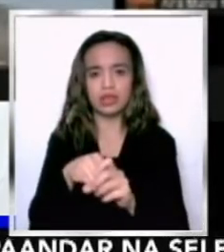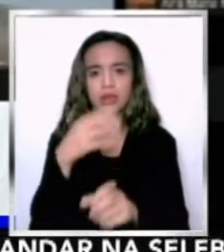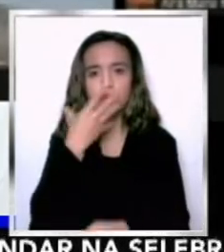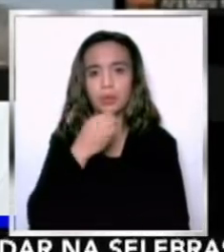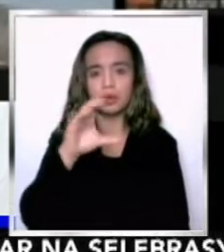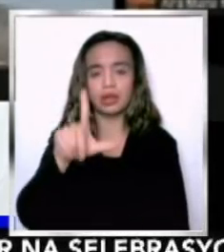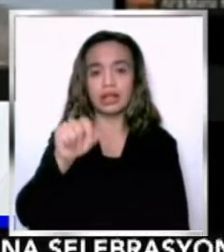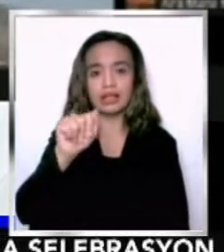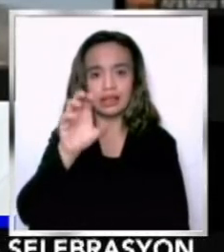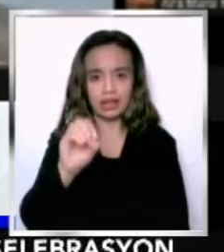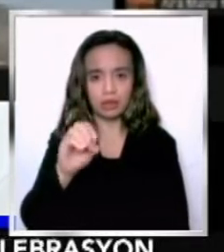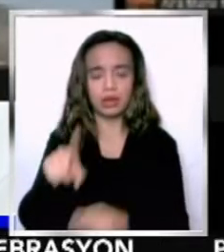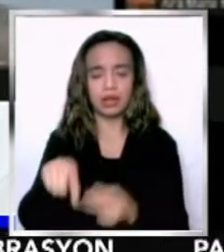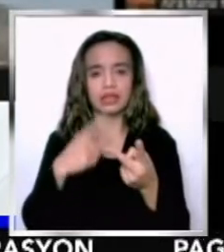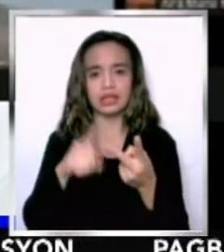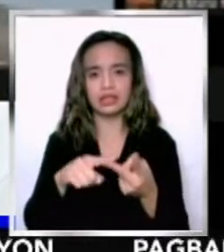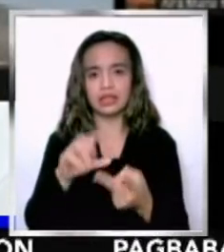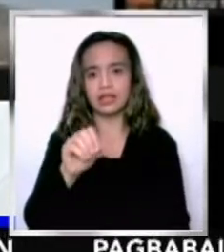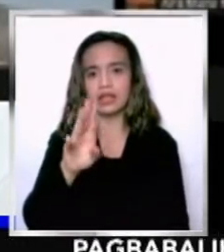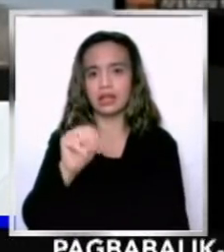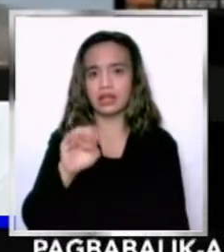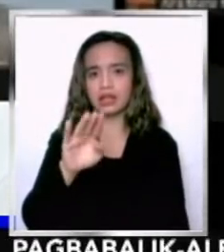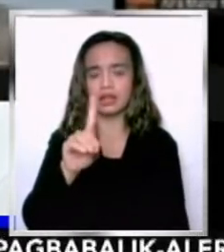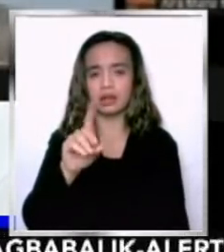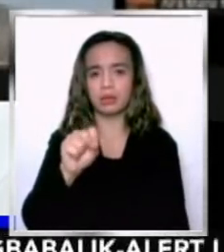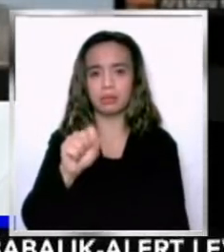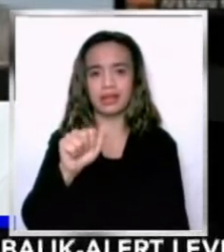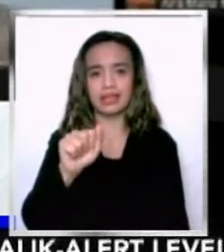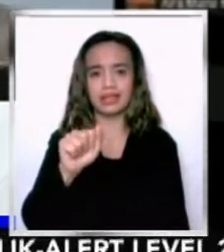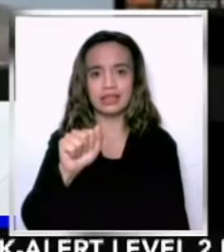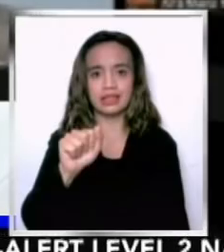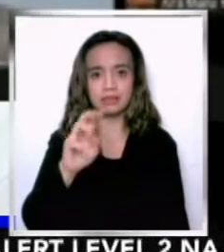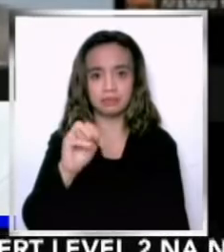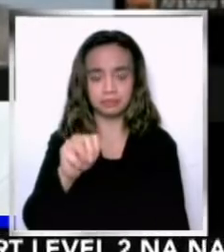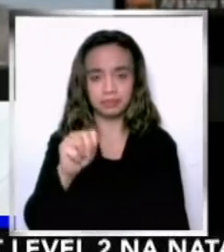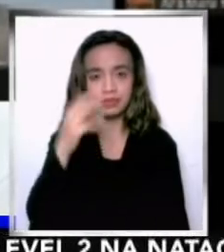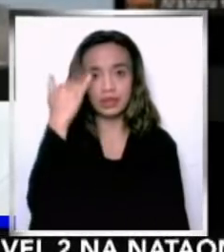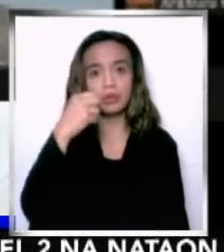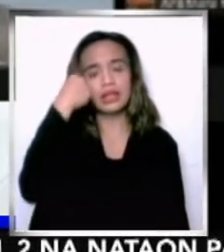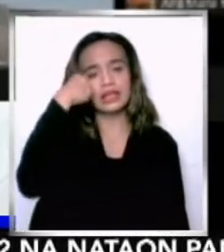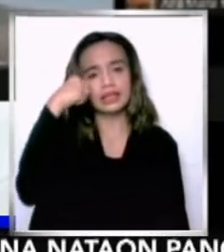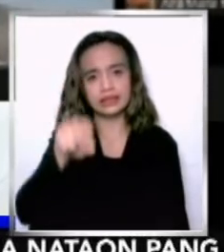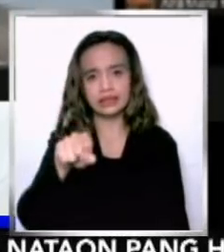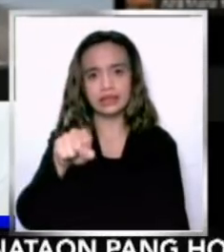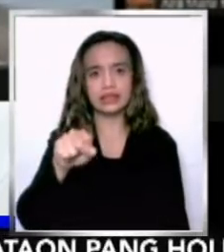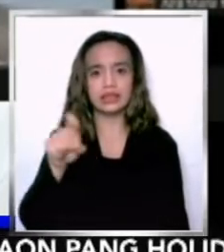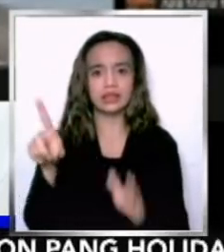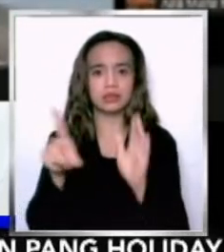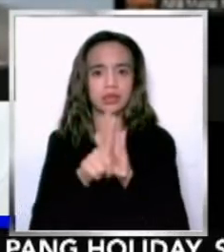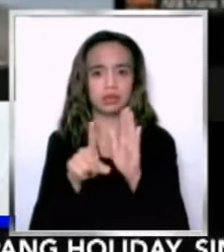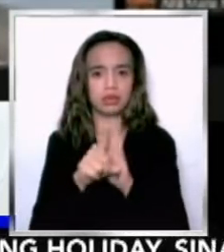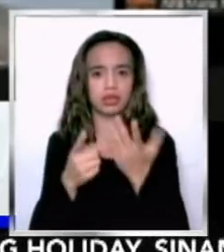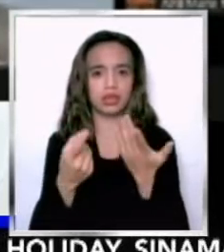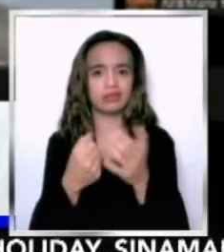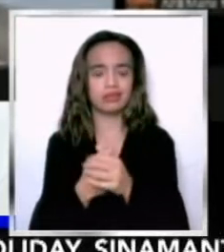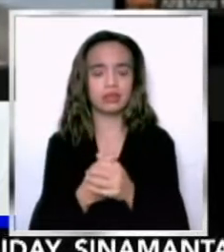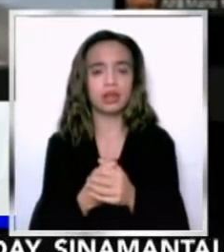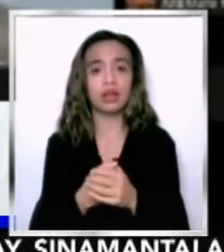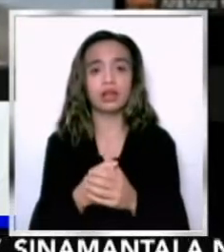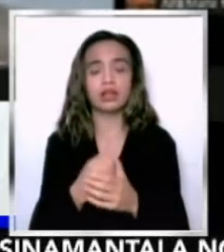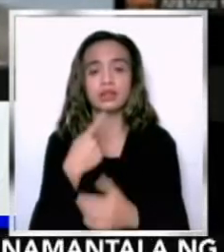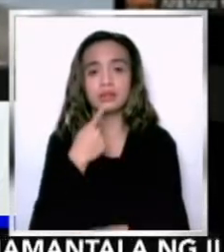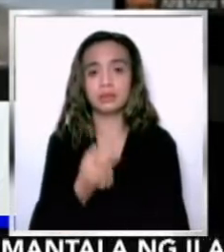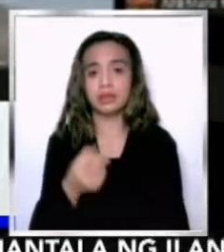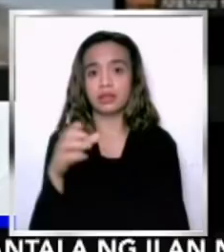Deputy Ombudsman Warren Leong dahil sa umano'y paglabag sa Anti-Graft and Corrupt Practices Act at Plunder Law. Sabi sa committee report, imbis